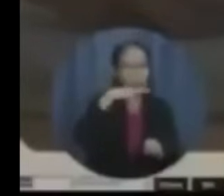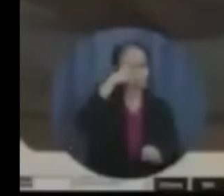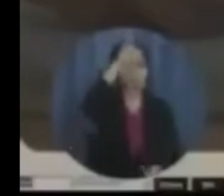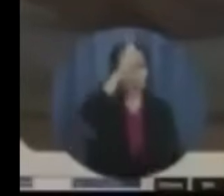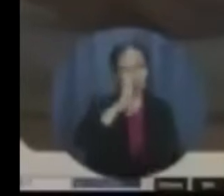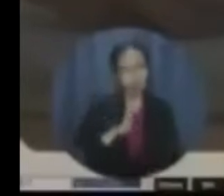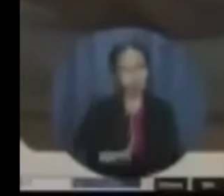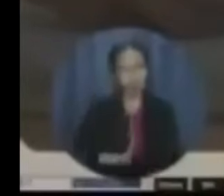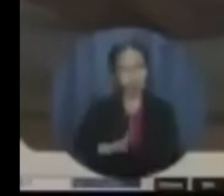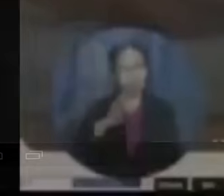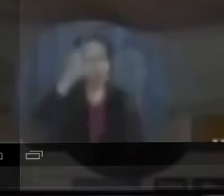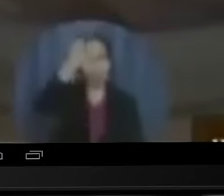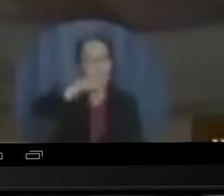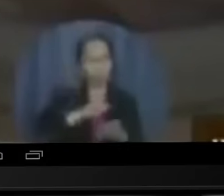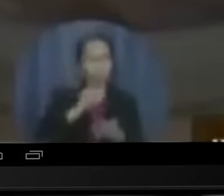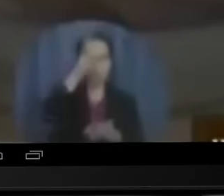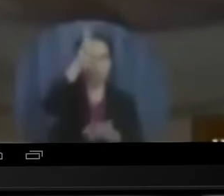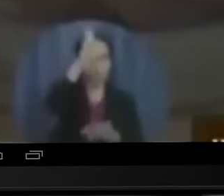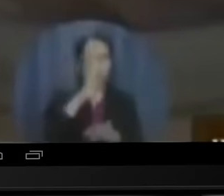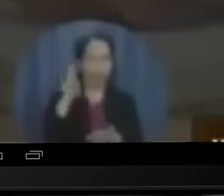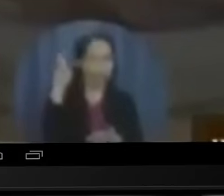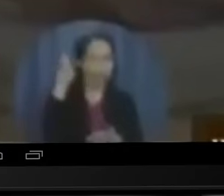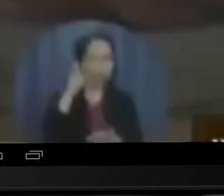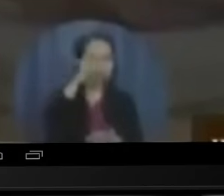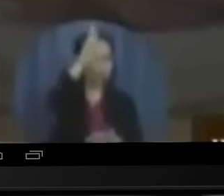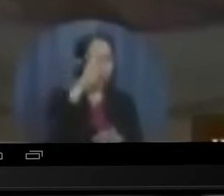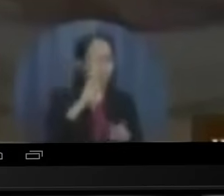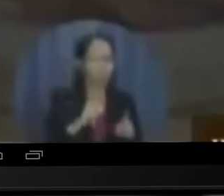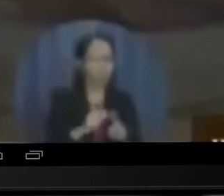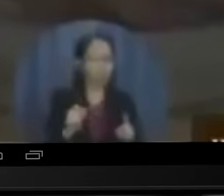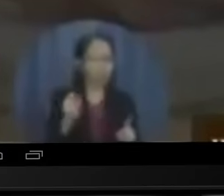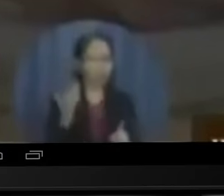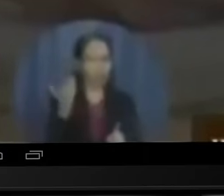Diyos, pakiramdaman dahing amano na ning Diyos.